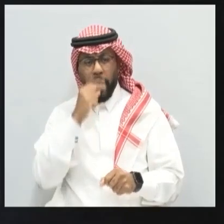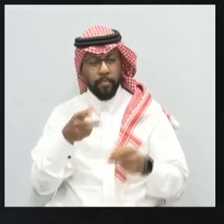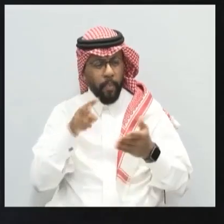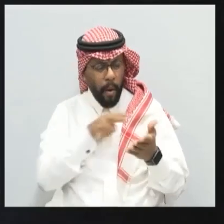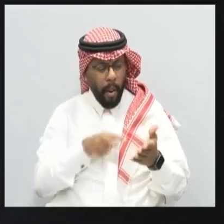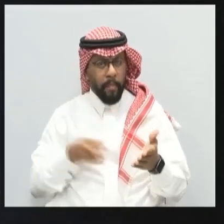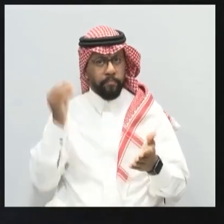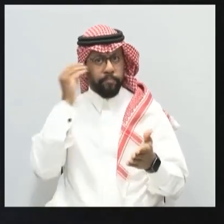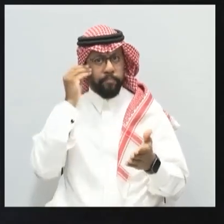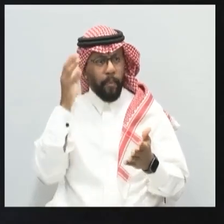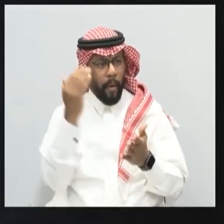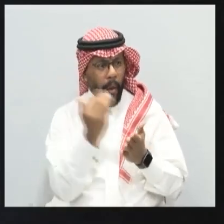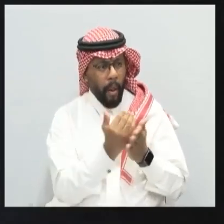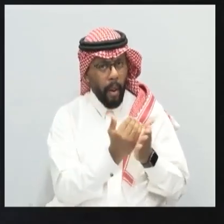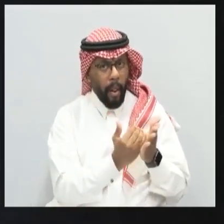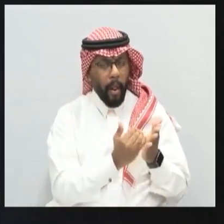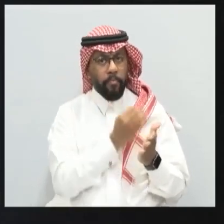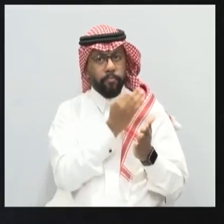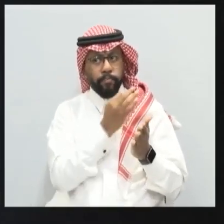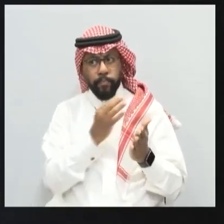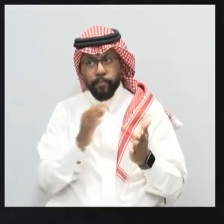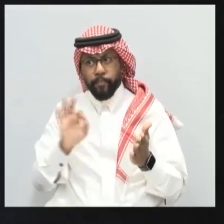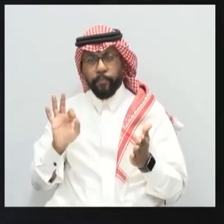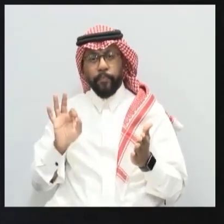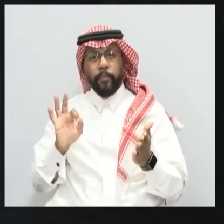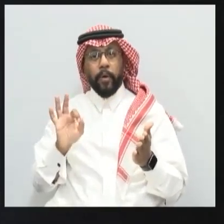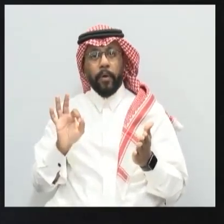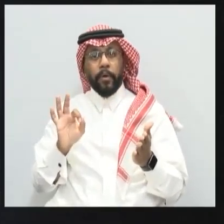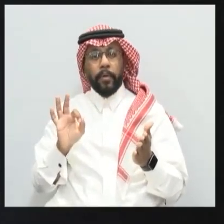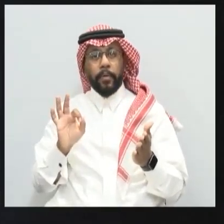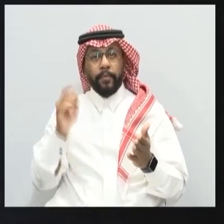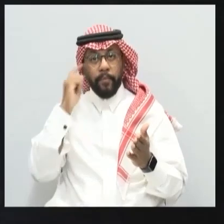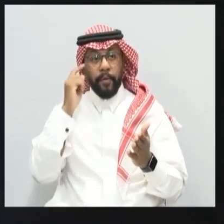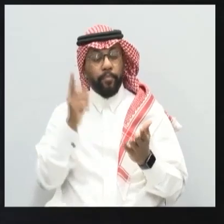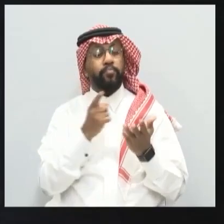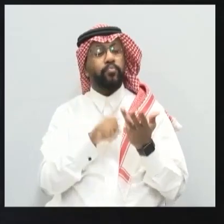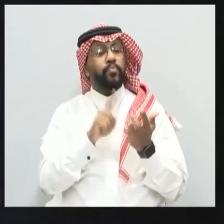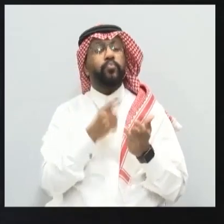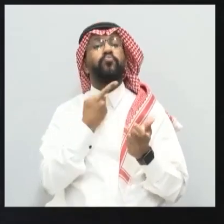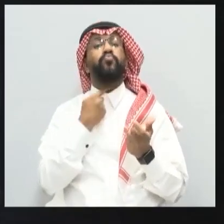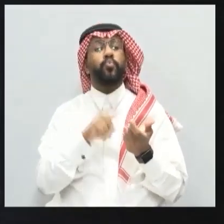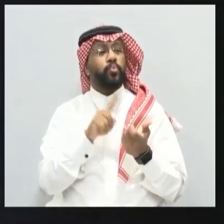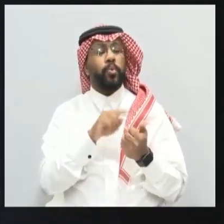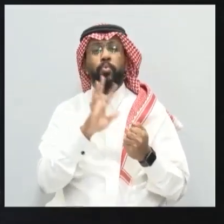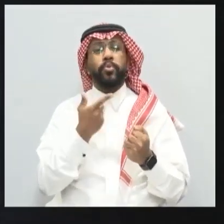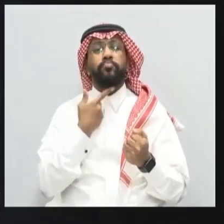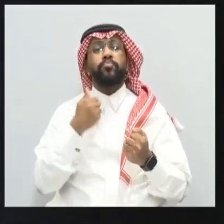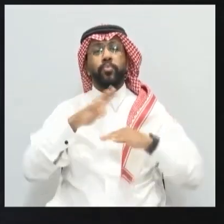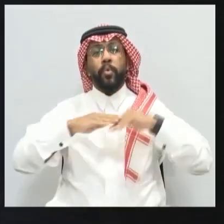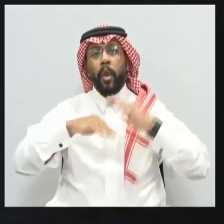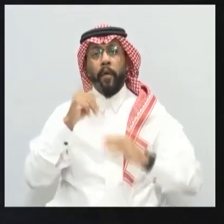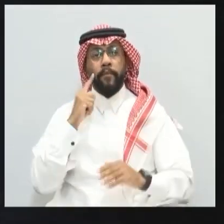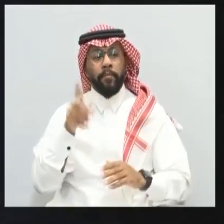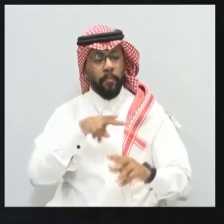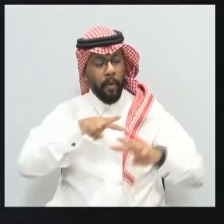ما هي المهام المرتبطه فيها وما هي مثلا المتطلبات وما هي المهارات وغير ذلك